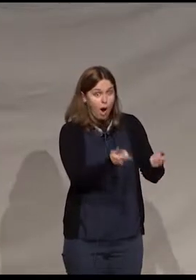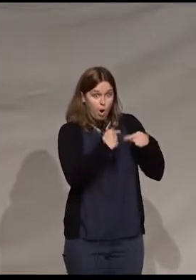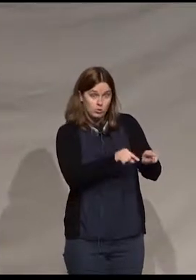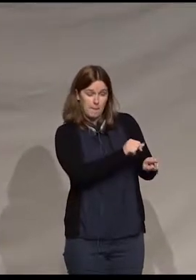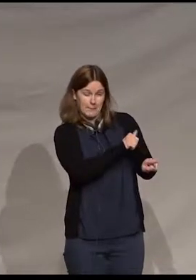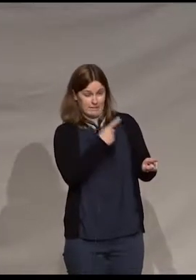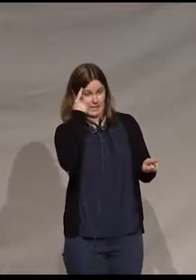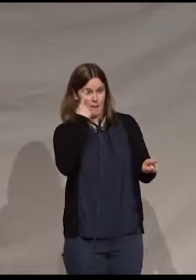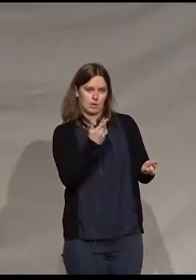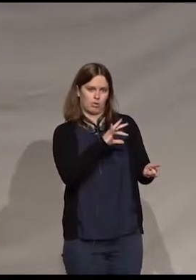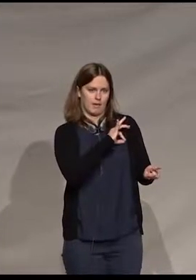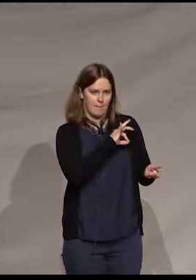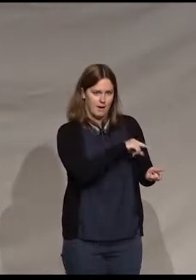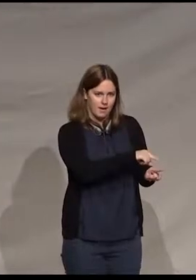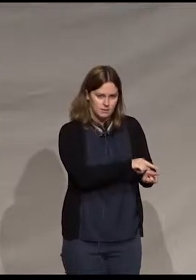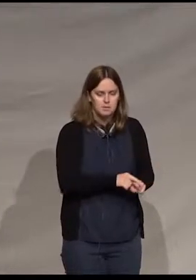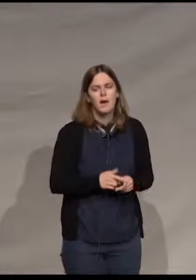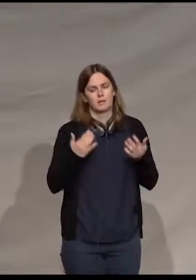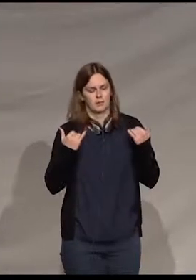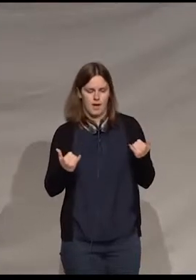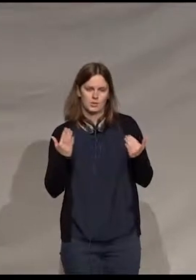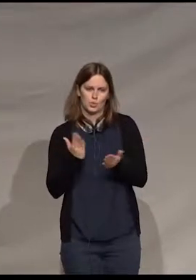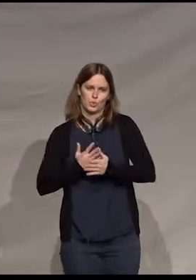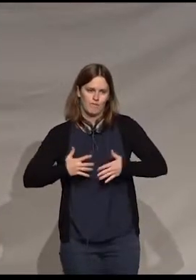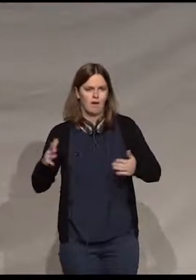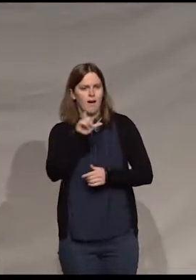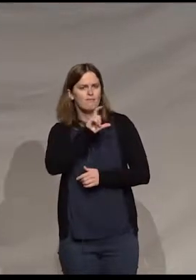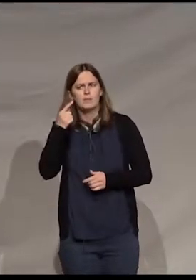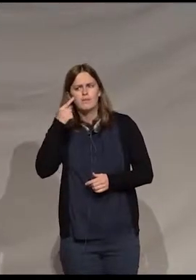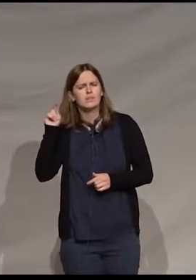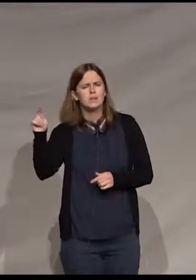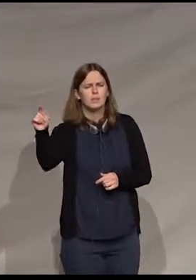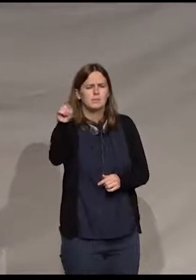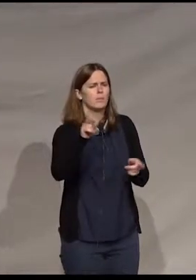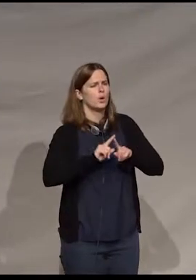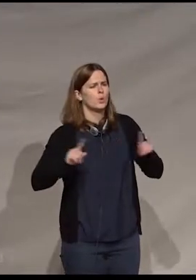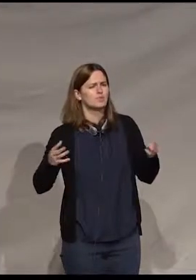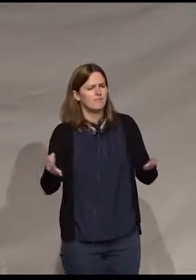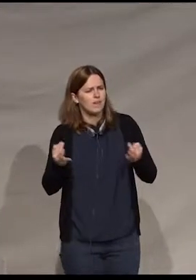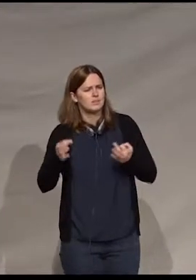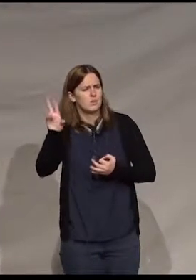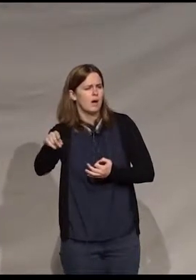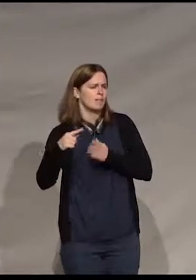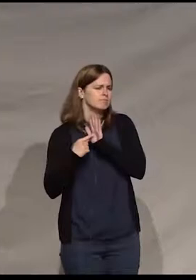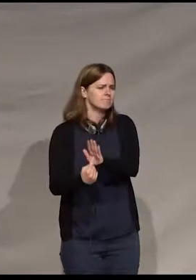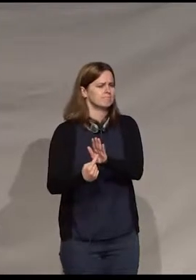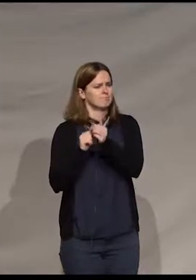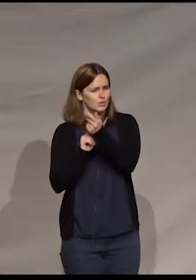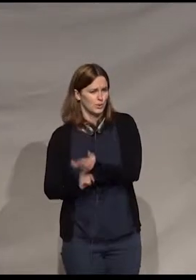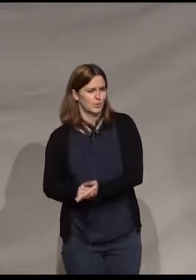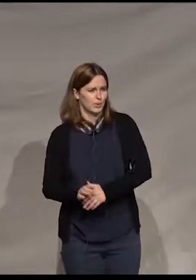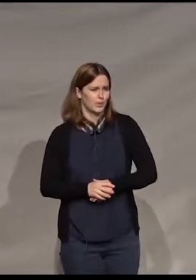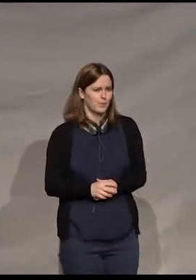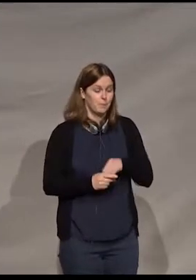našich partnerů, kamarádů, přátel, firem a podobně. Cesta pokračovala dále. Já jsem potom studoval